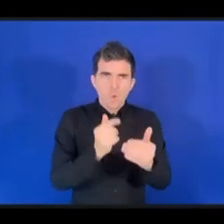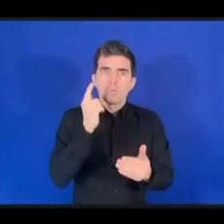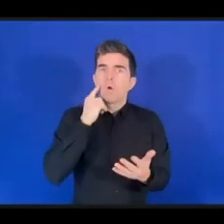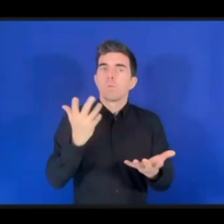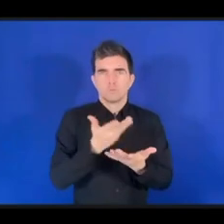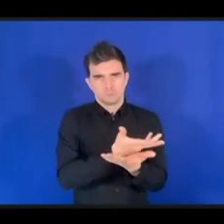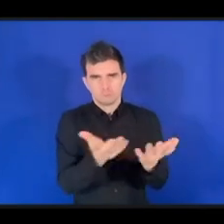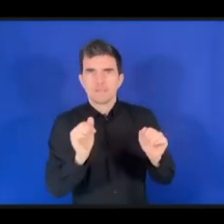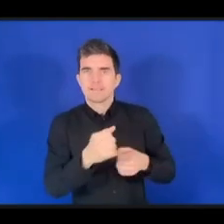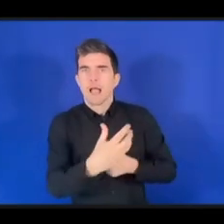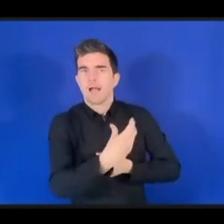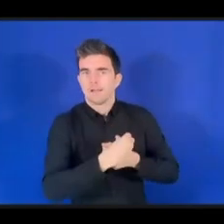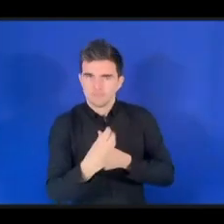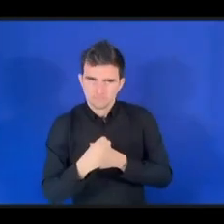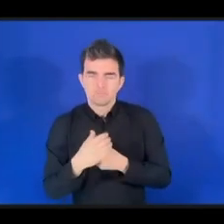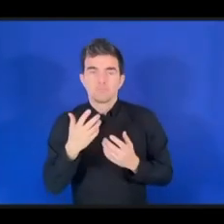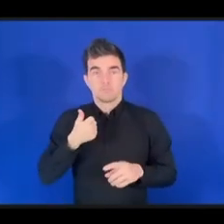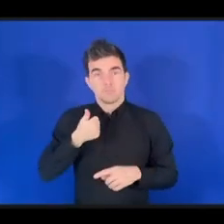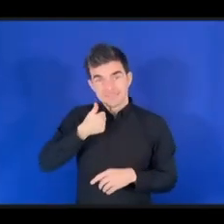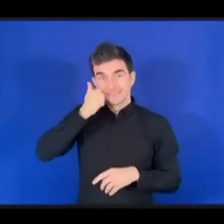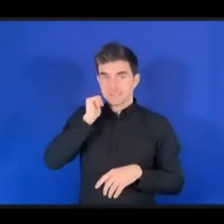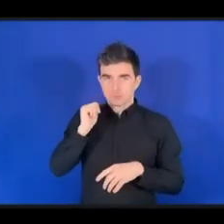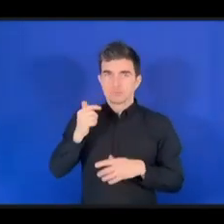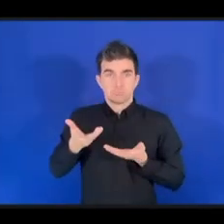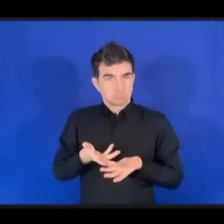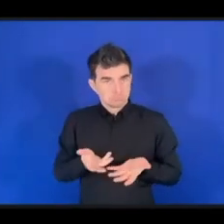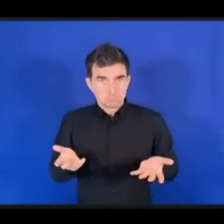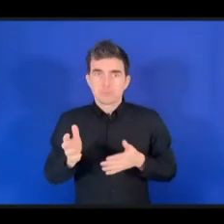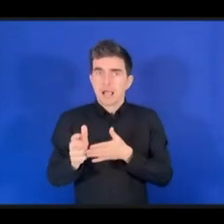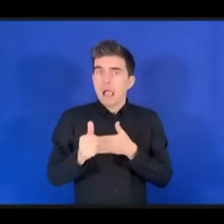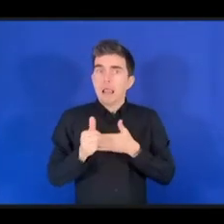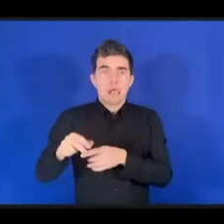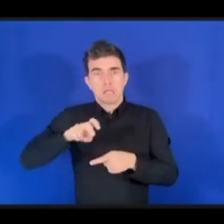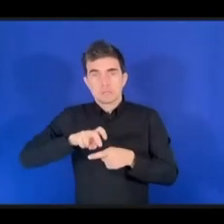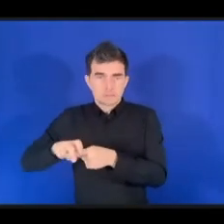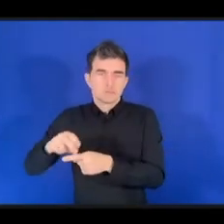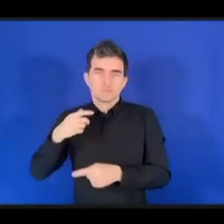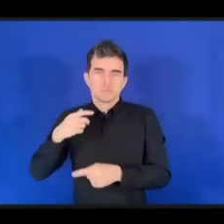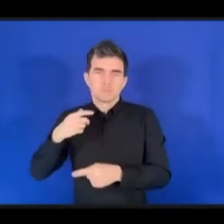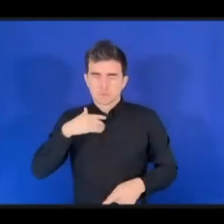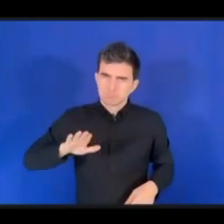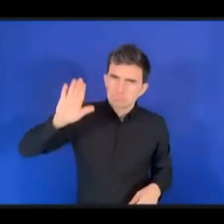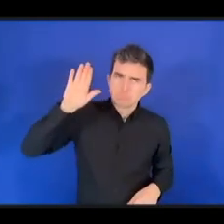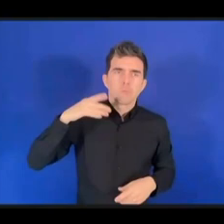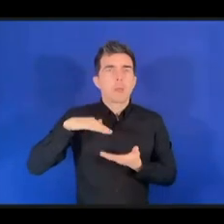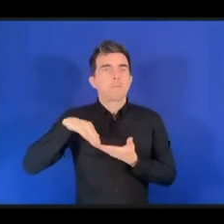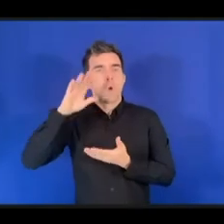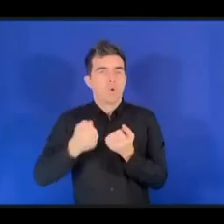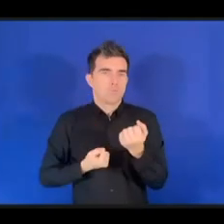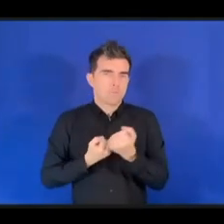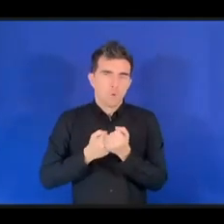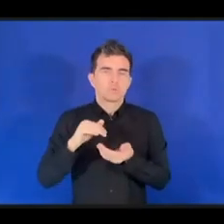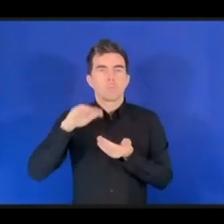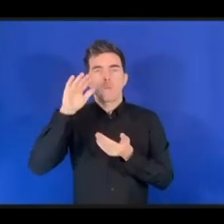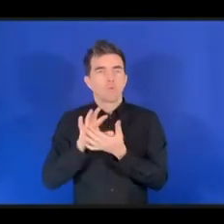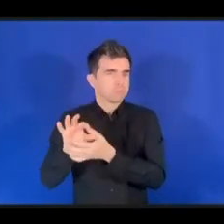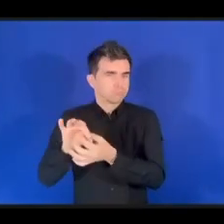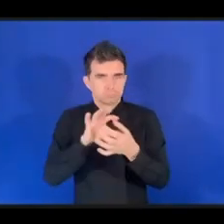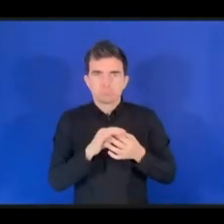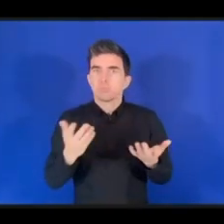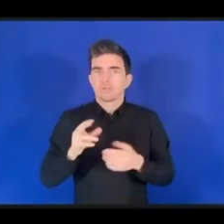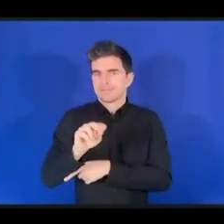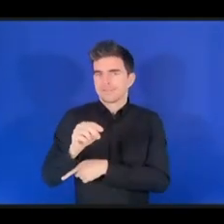j'ai parlé des liens et du soutien plus important avec les différentes parties prenantes pour justement